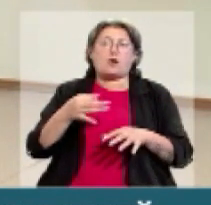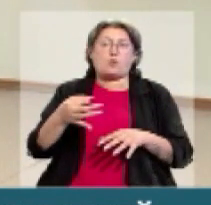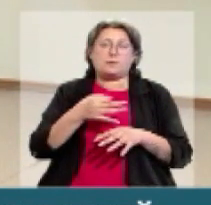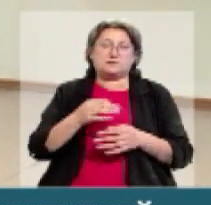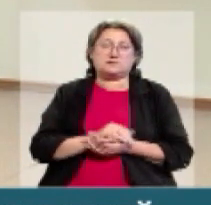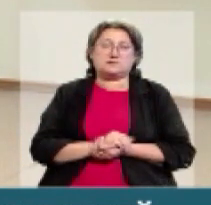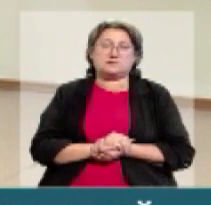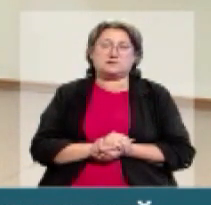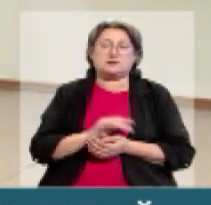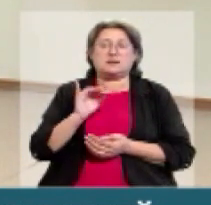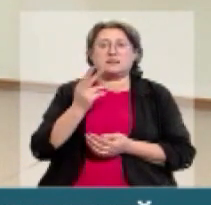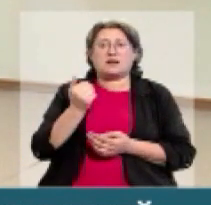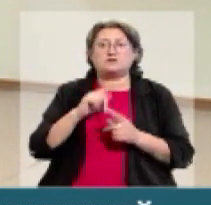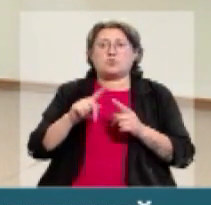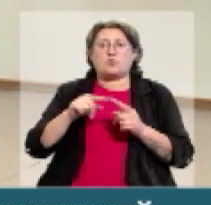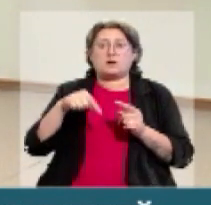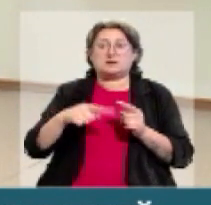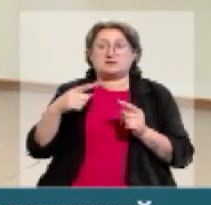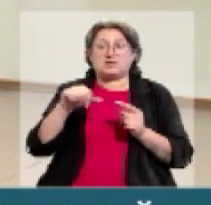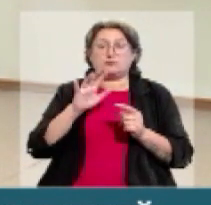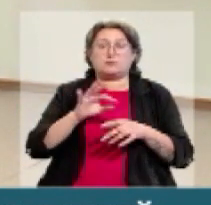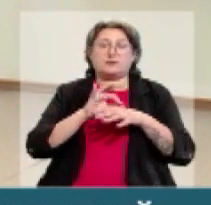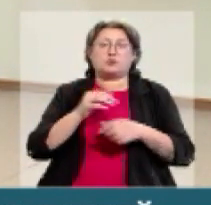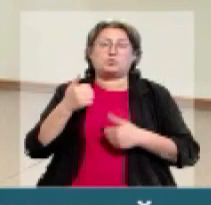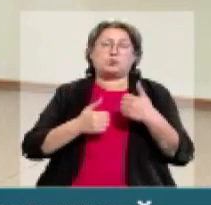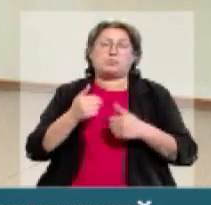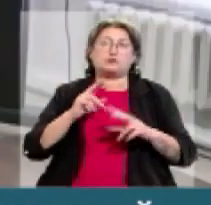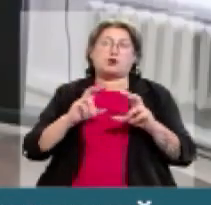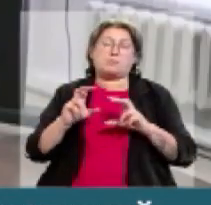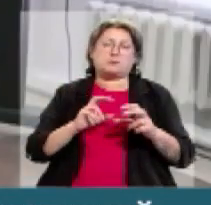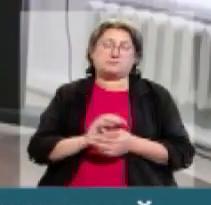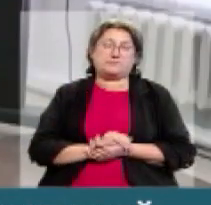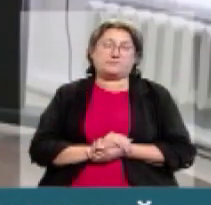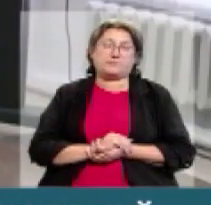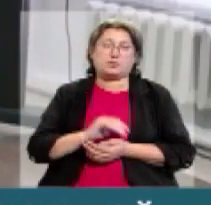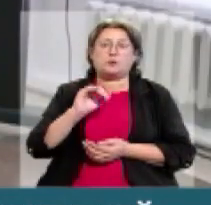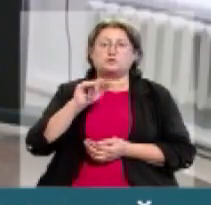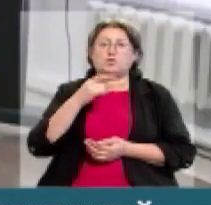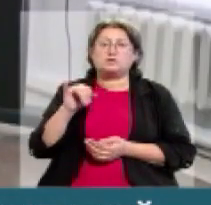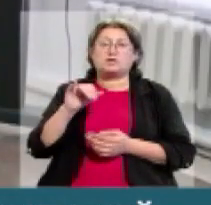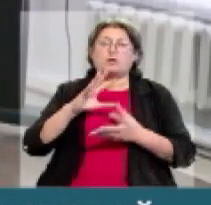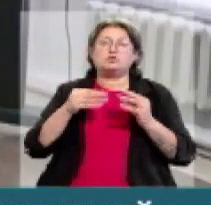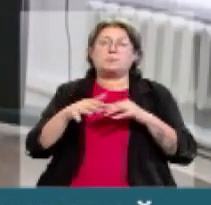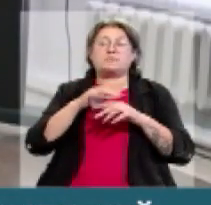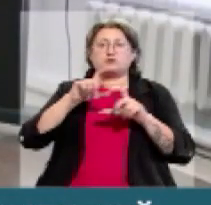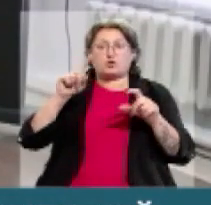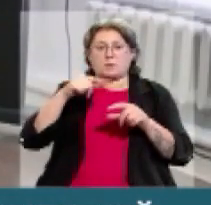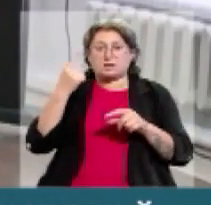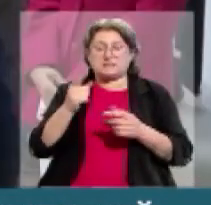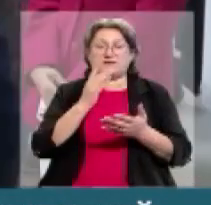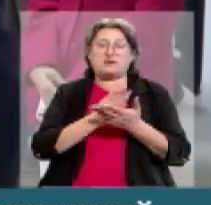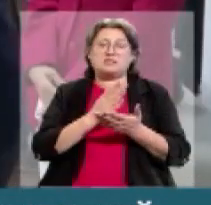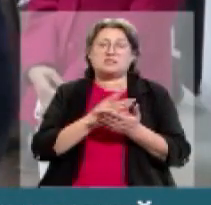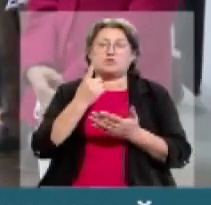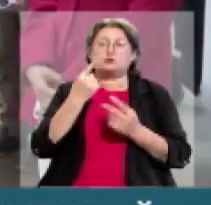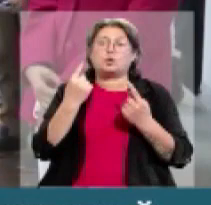И да, у нас скоро на этой неделе будет проходить турнир по шахматам. Узынкольская общеобразовательная школа номер 1